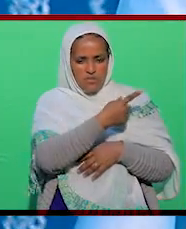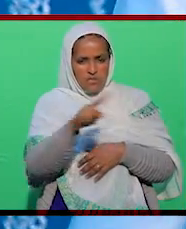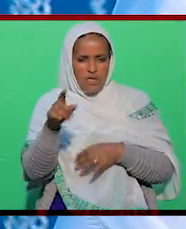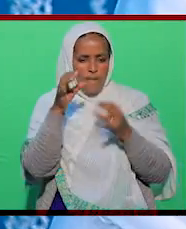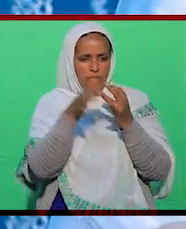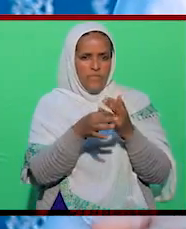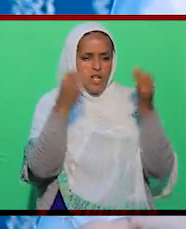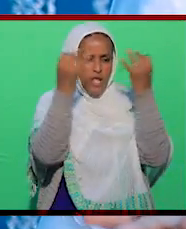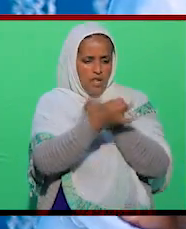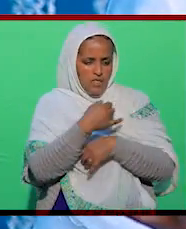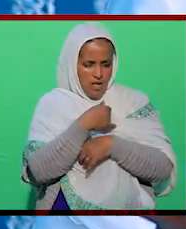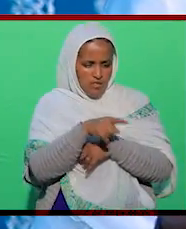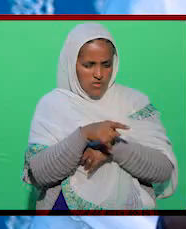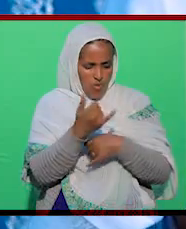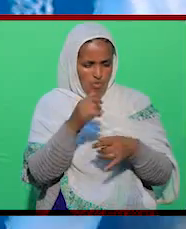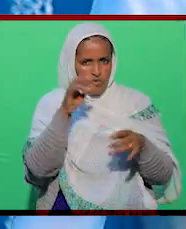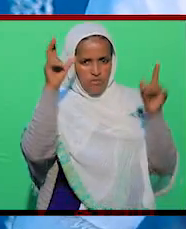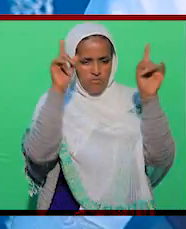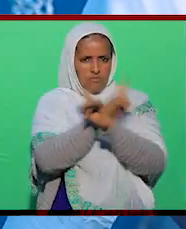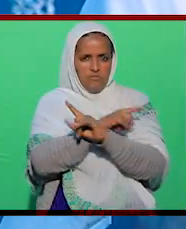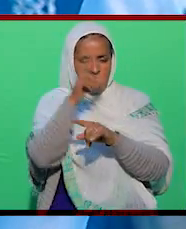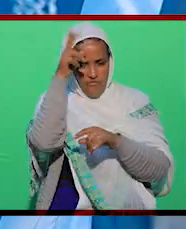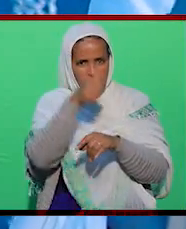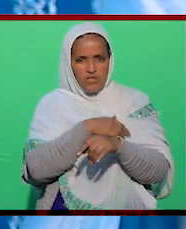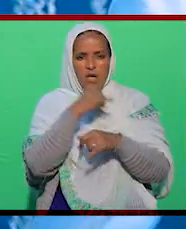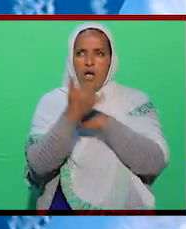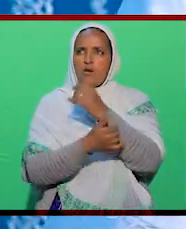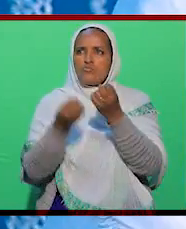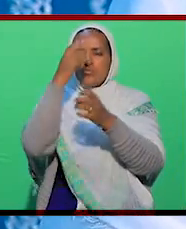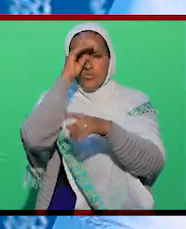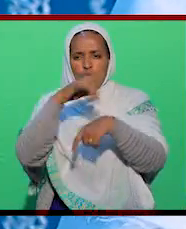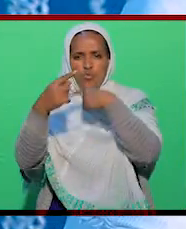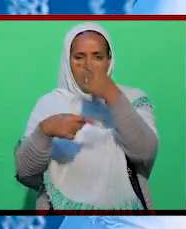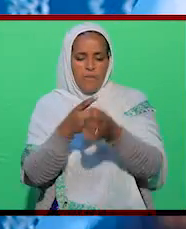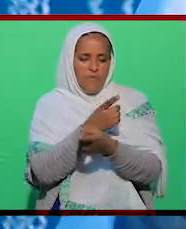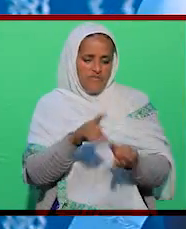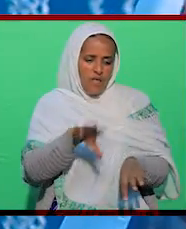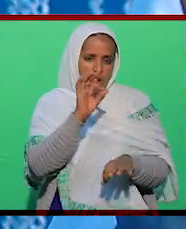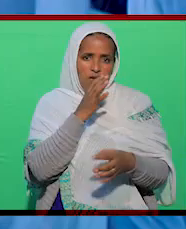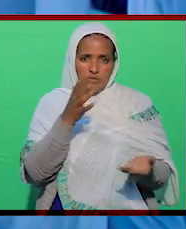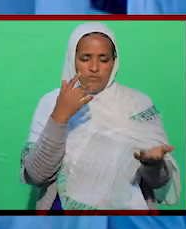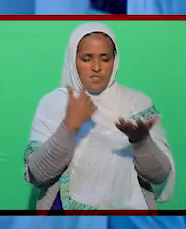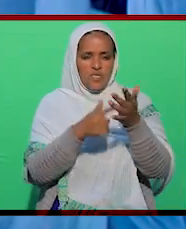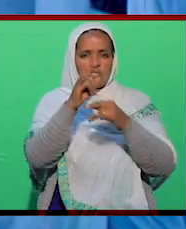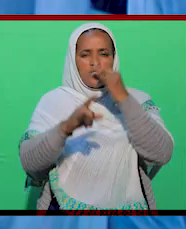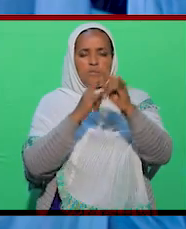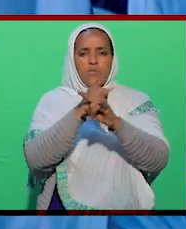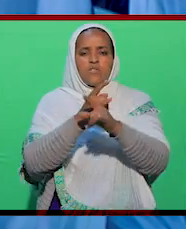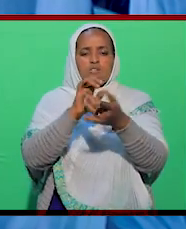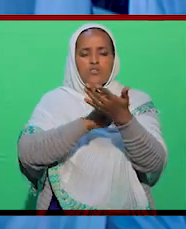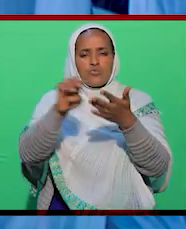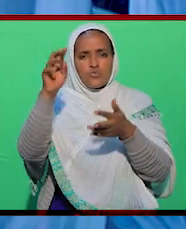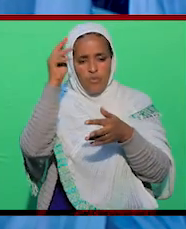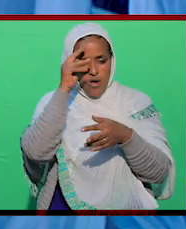እንዳያባራት ሚስቱ ናት ቤት ሌሊት ነበረች። በጣም ተጨነቀ ወደ አገሩ ብዙ ሰዎች ሄደ ምንም መፍትሄ አጣ። በዛ ዘመን